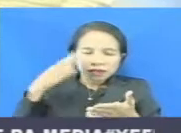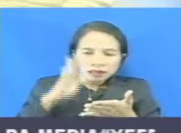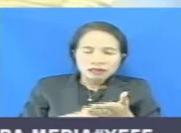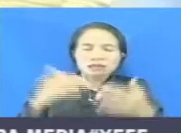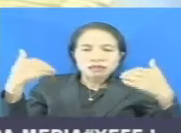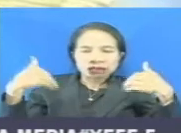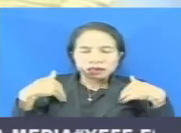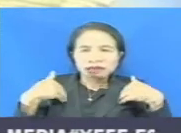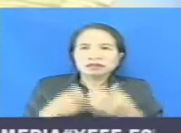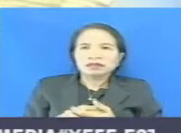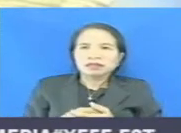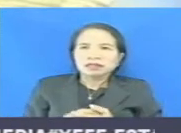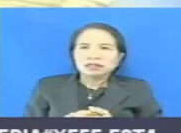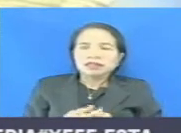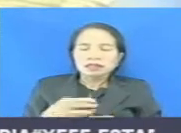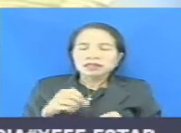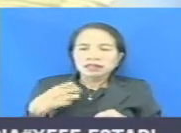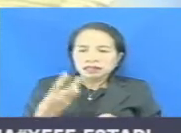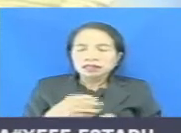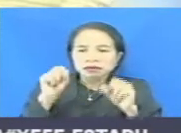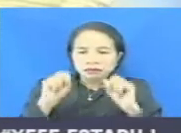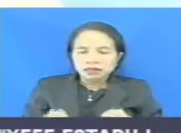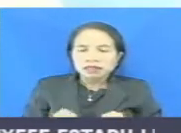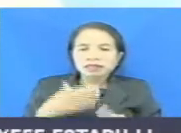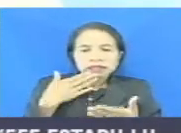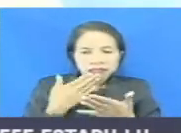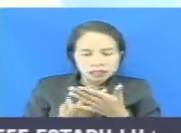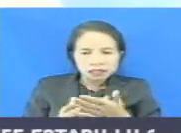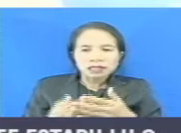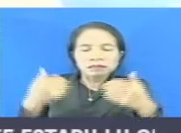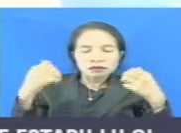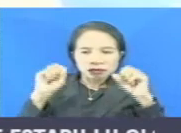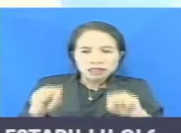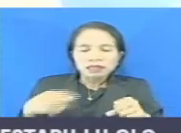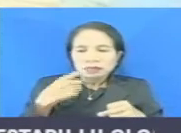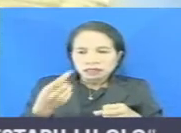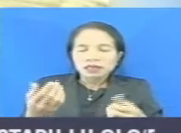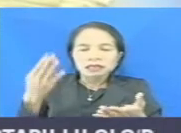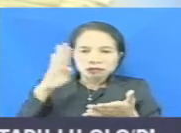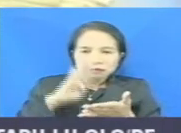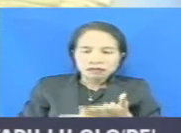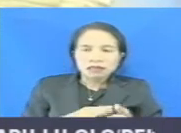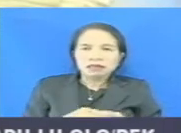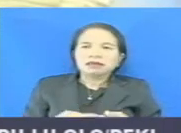tem um ponto dia forte iha mos fraco iha dia que iha mos a. Ba a minha hau nota